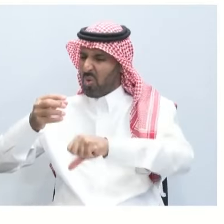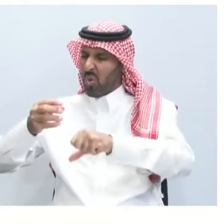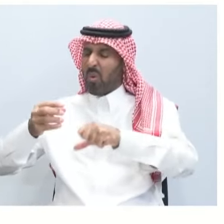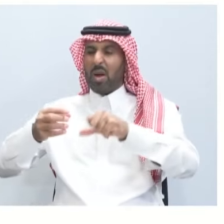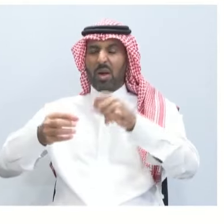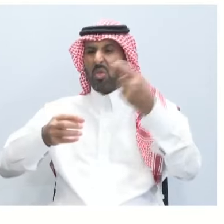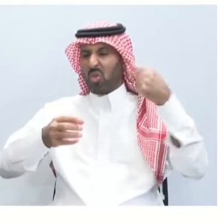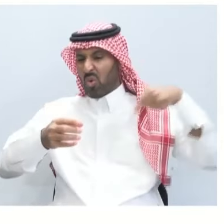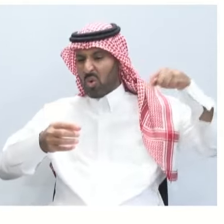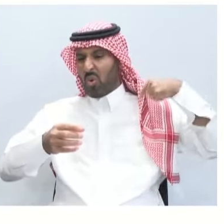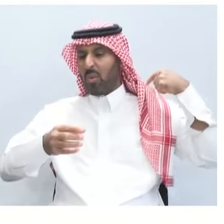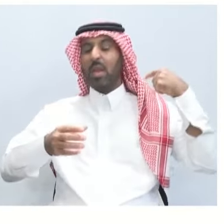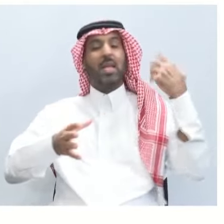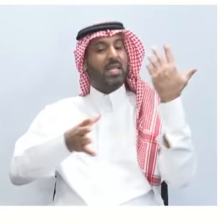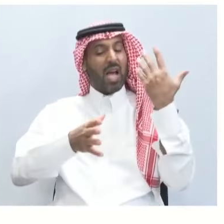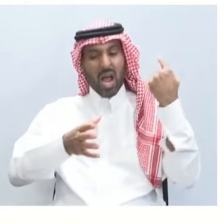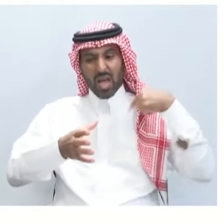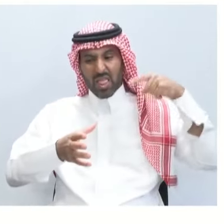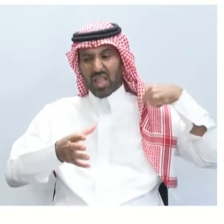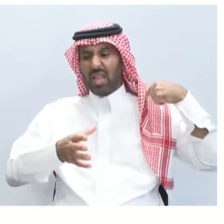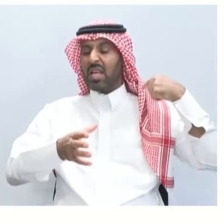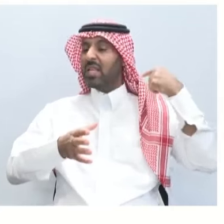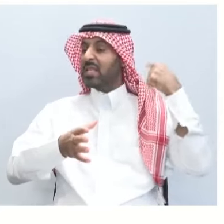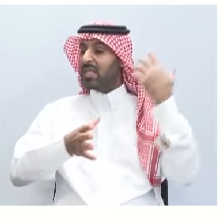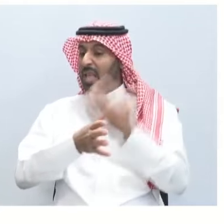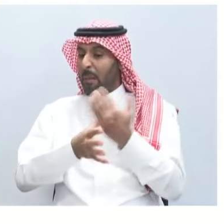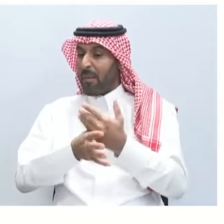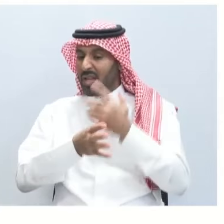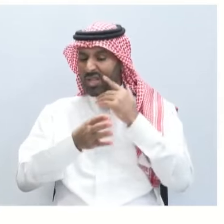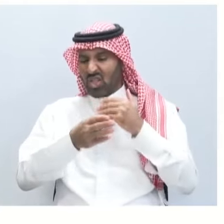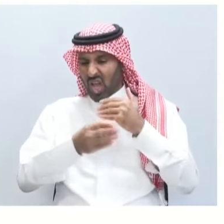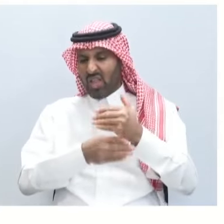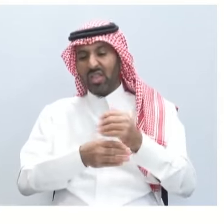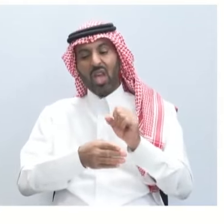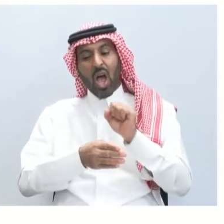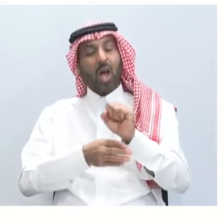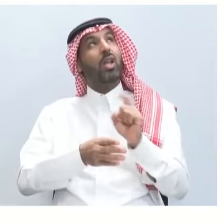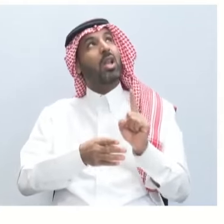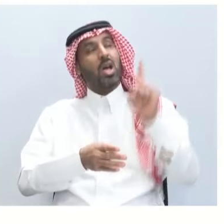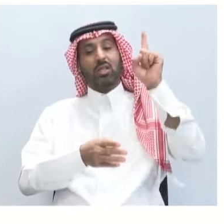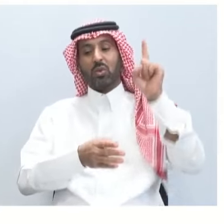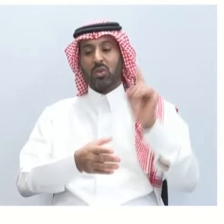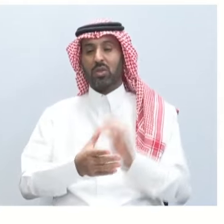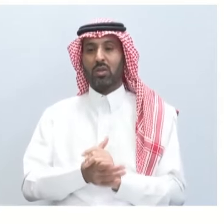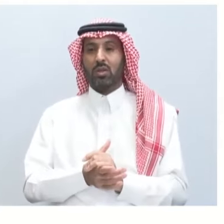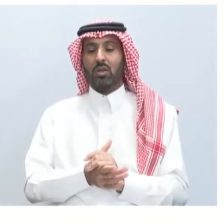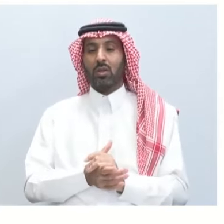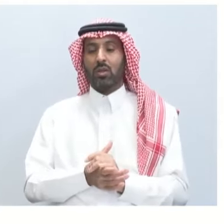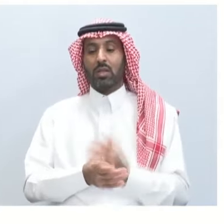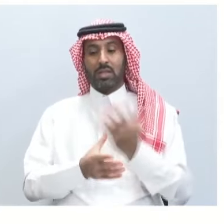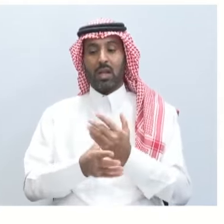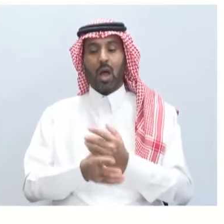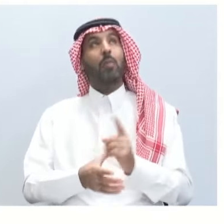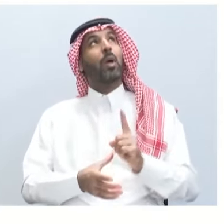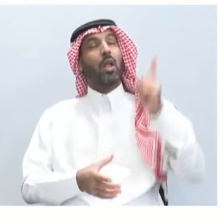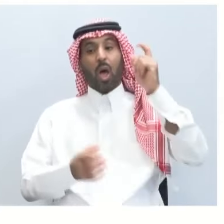التعدي على حق الله تعالى الذي هو اعظم الحقوق على العباد لماذا هو اعظم الحقوق لانه جل وعلا هو